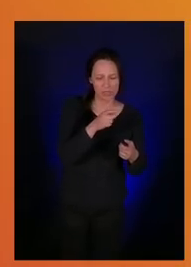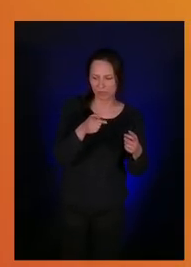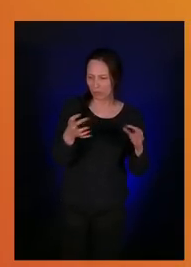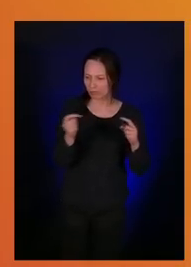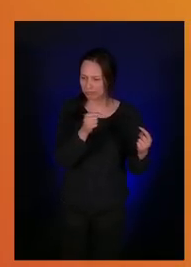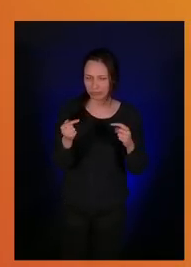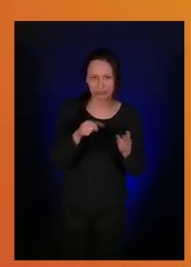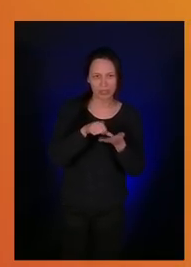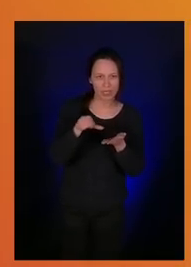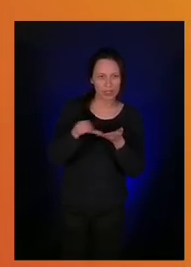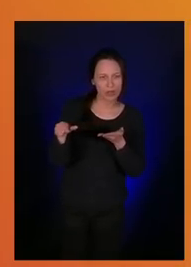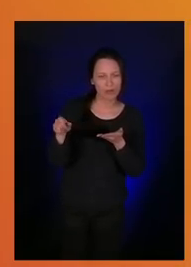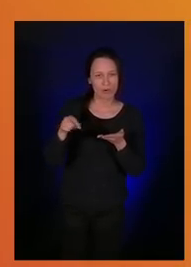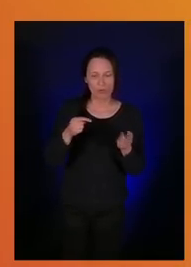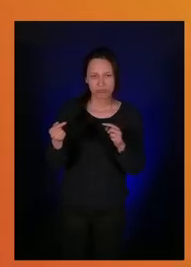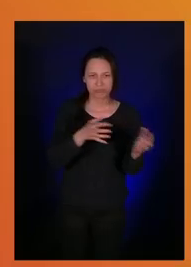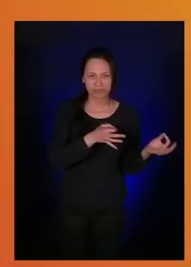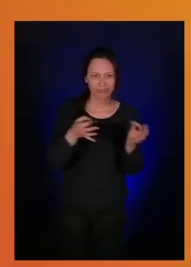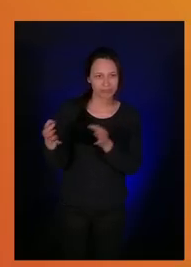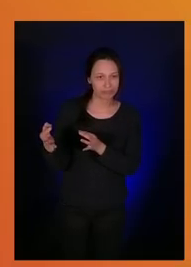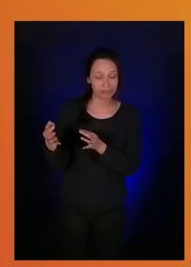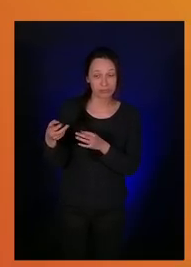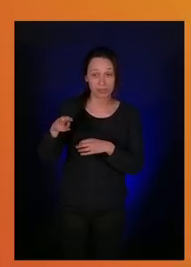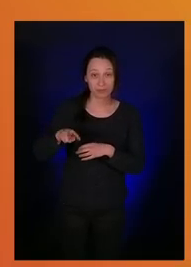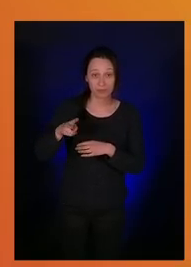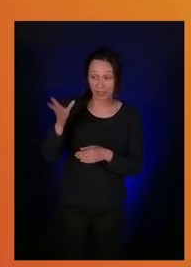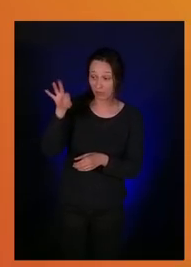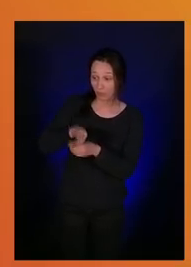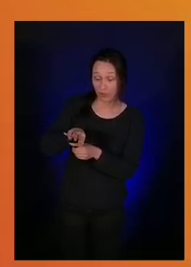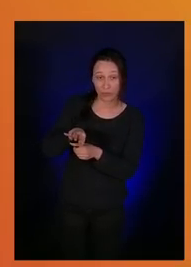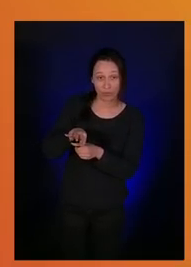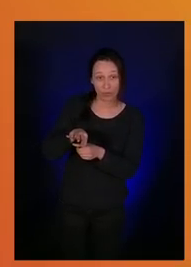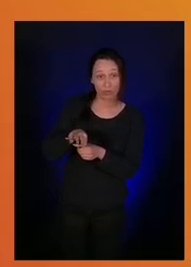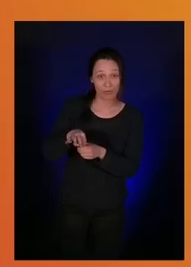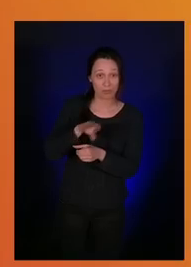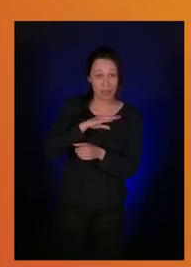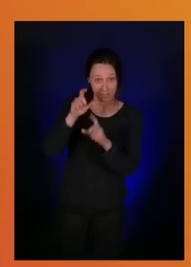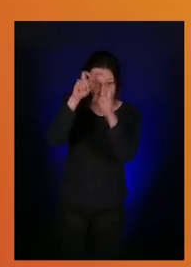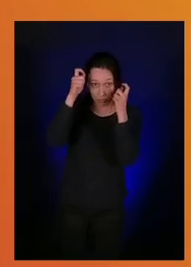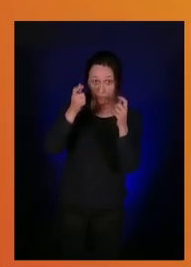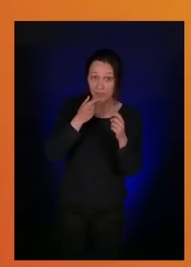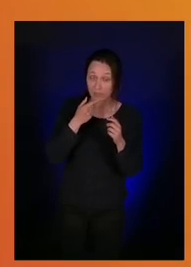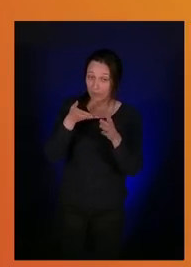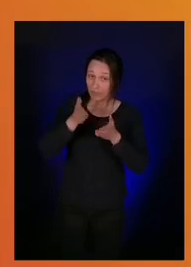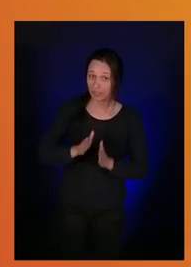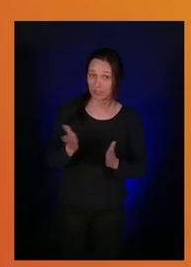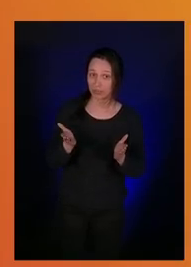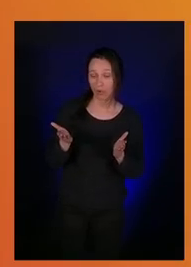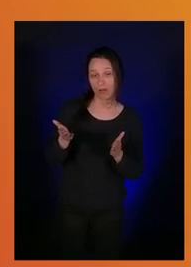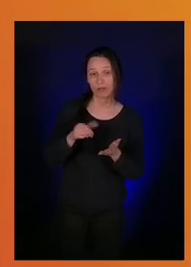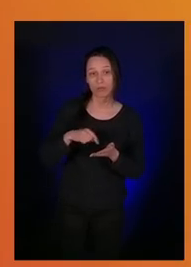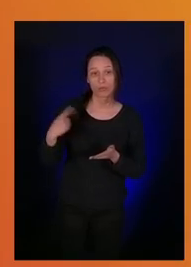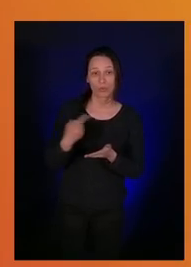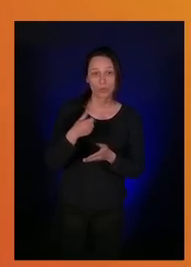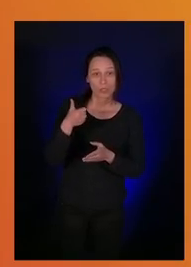cotisation de manière régulière et comme ça a été voté statutairement, au 1% pour tout le monde. Quand on regarde en globalisant, on se rend bien compte qu'il y a